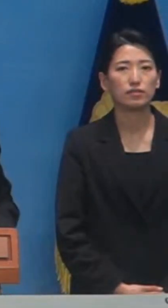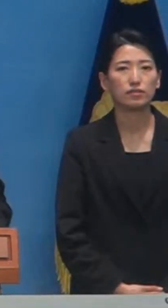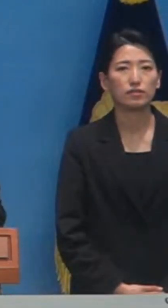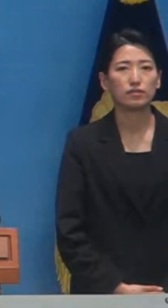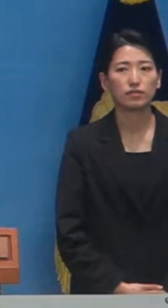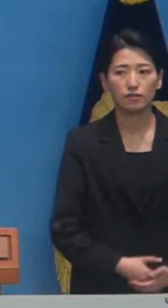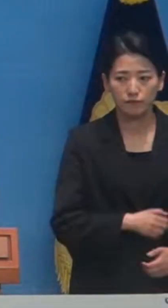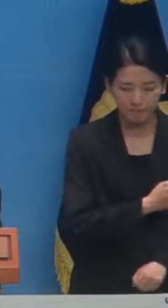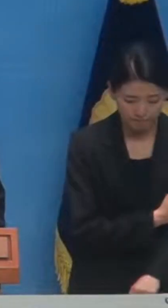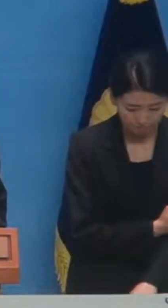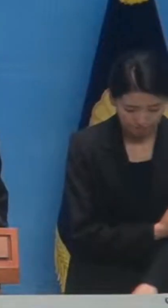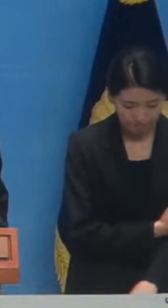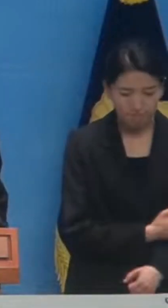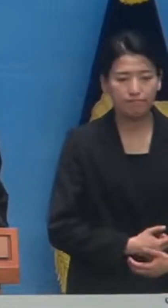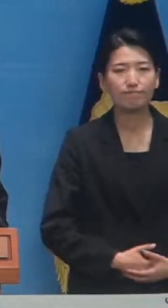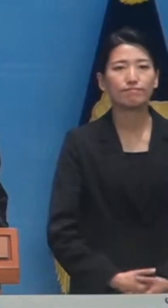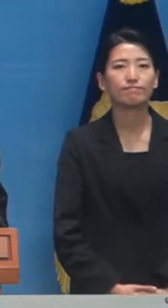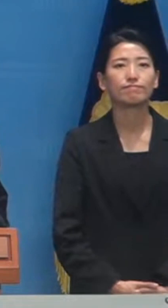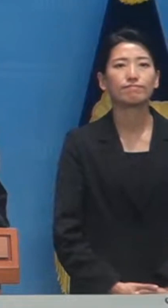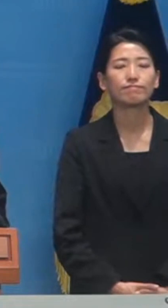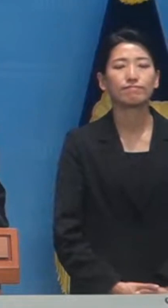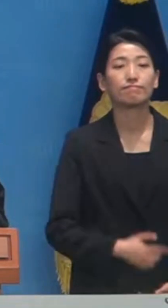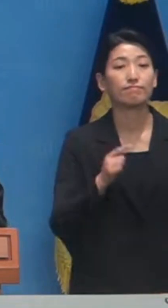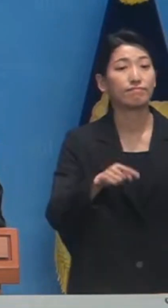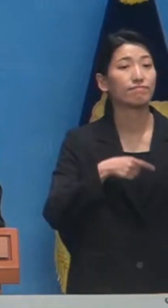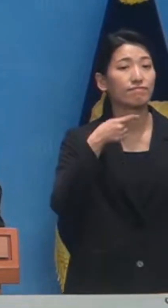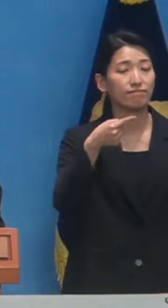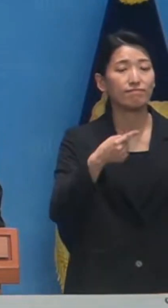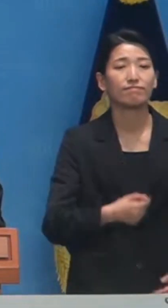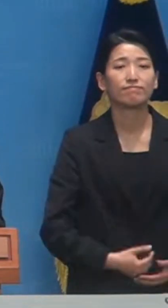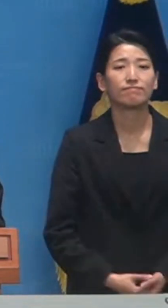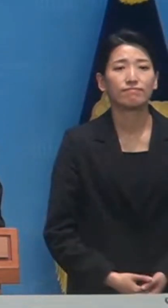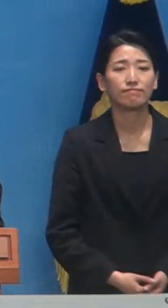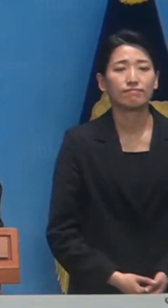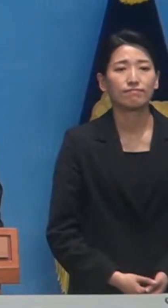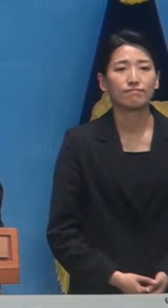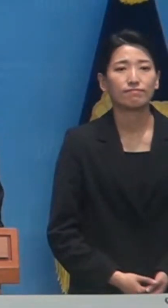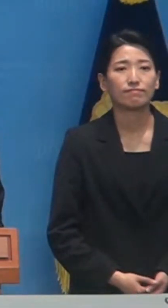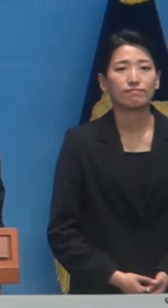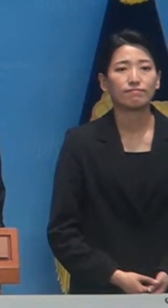네, 수고하셨습니다. 다음은